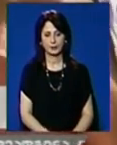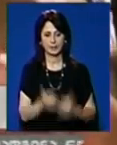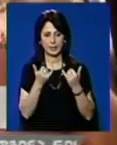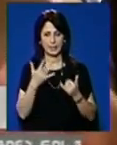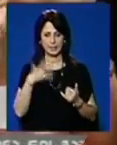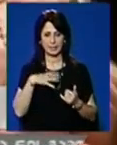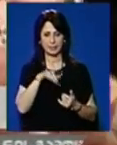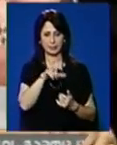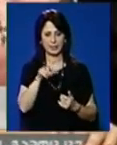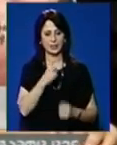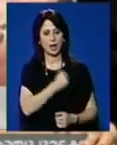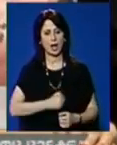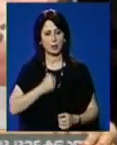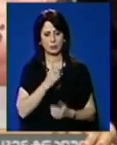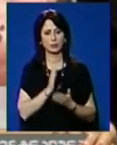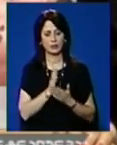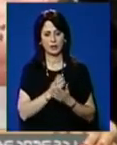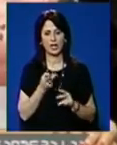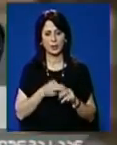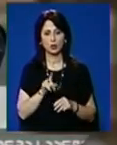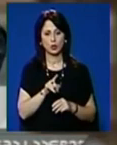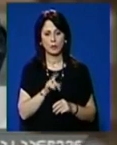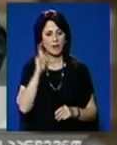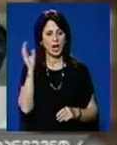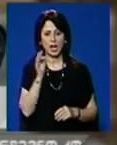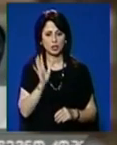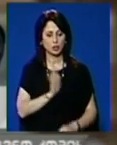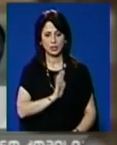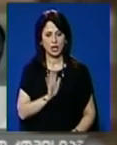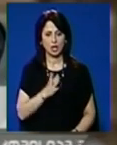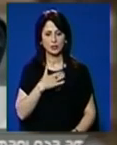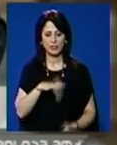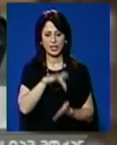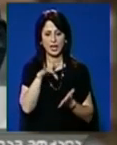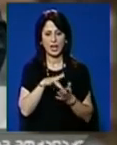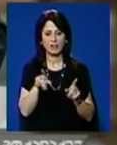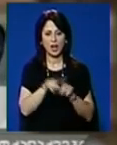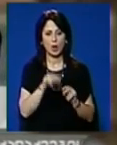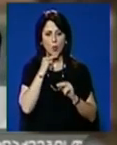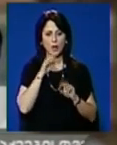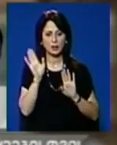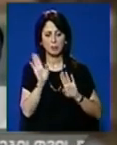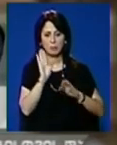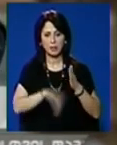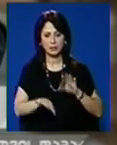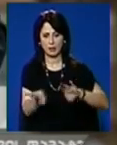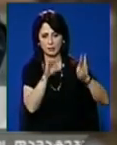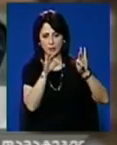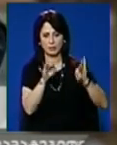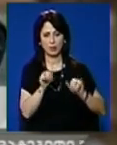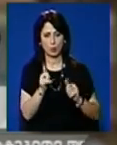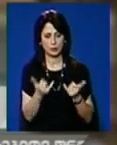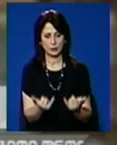დღეს თბილისელები გაბრაზებულები ვართ, იმიტომ რომ არასდროს არ ყოფილა ჩვენი ქალაქი ასე უყურადღებოდ მიტოვებული, როგორც